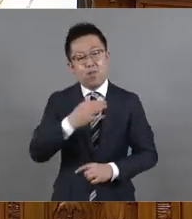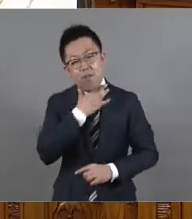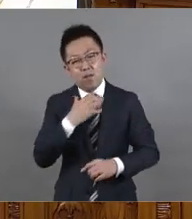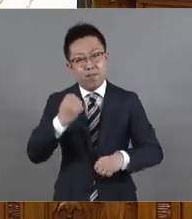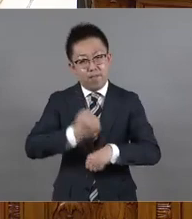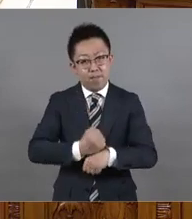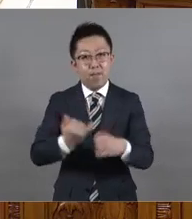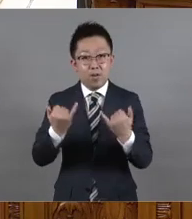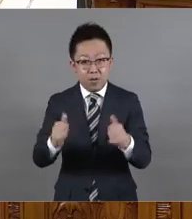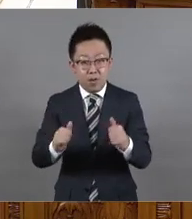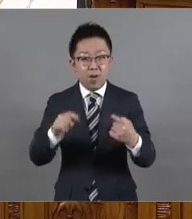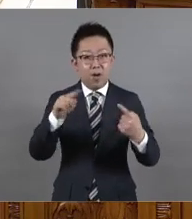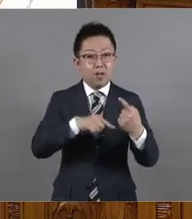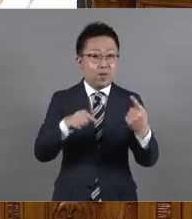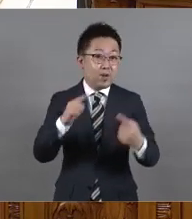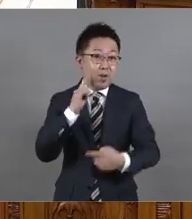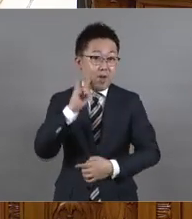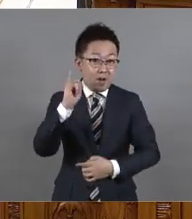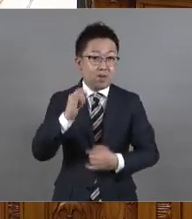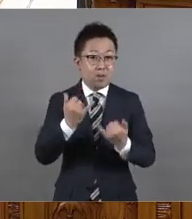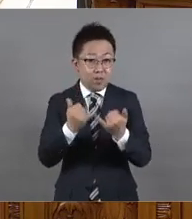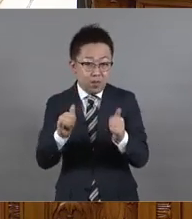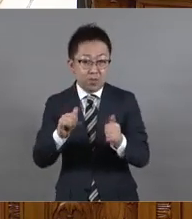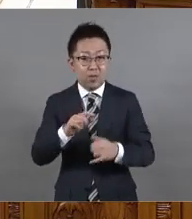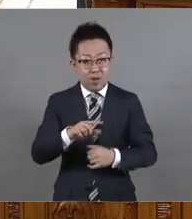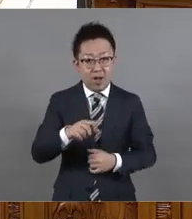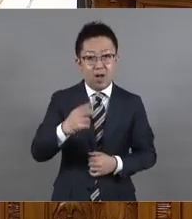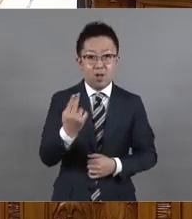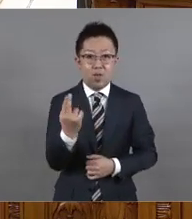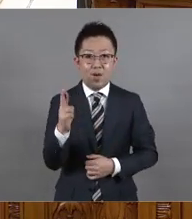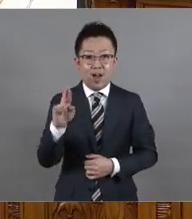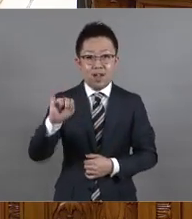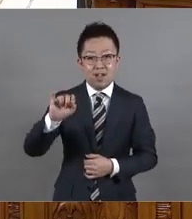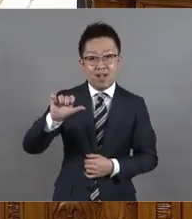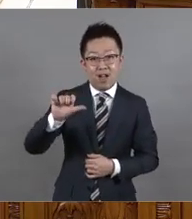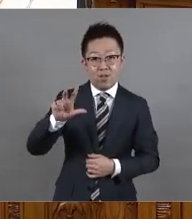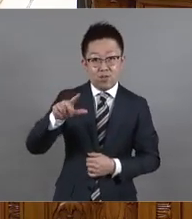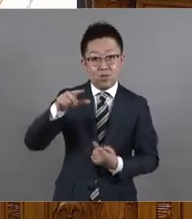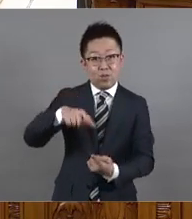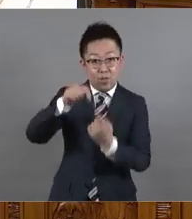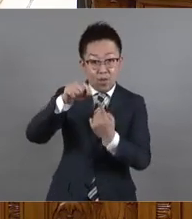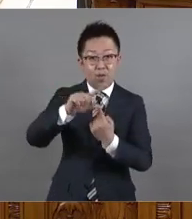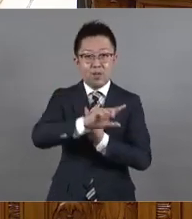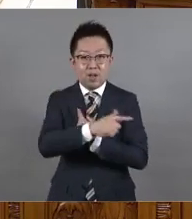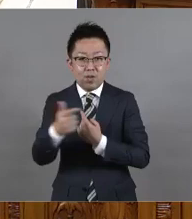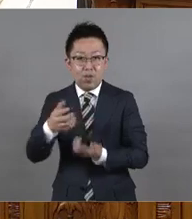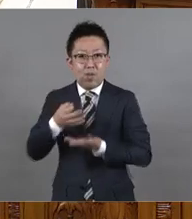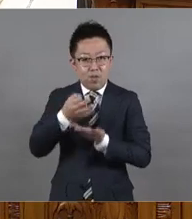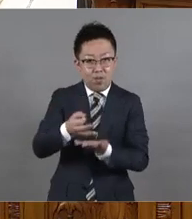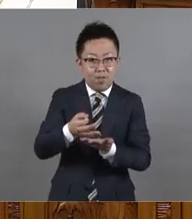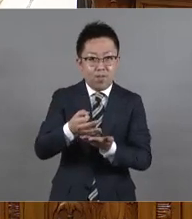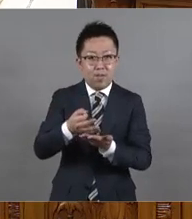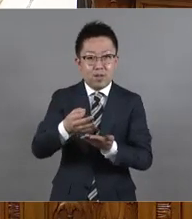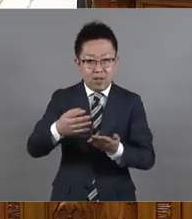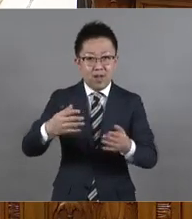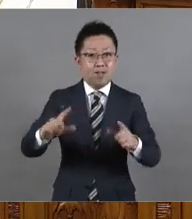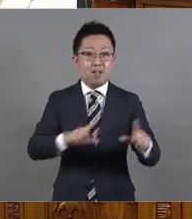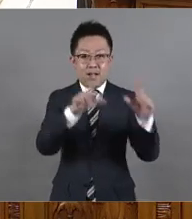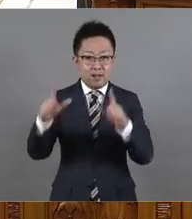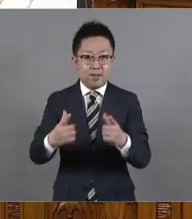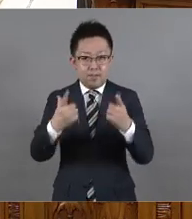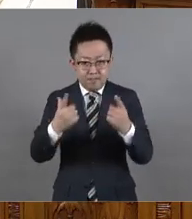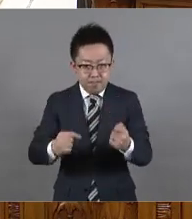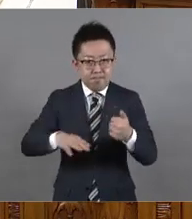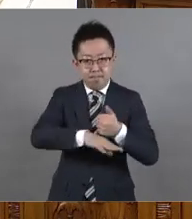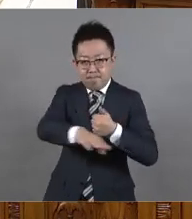暑さへの支援再就職支援やトライアル雇用に対する賃金助成などを通じセーフティネットを強化し誰一人と